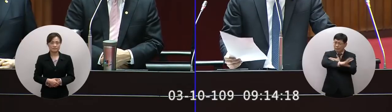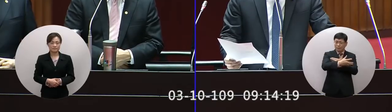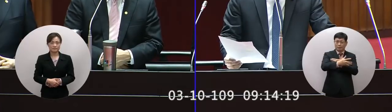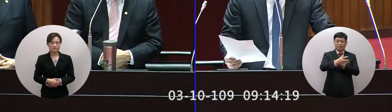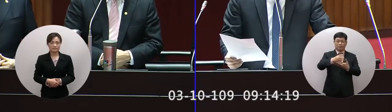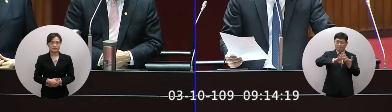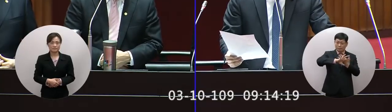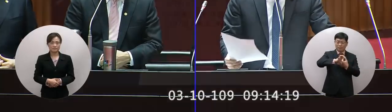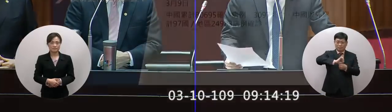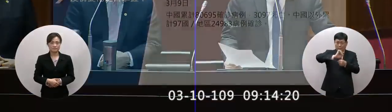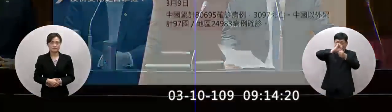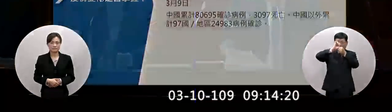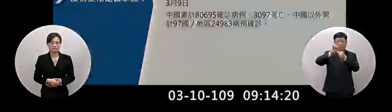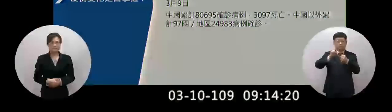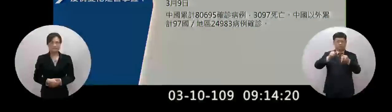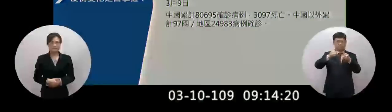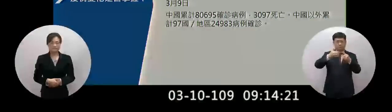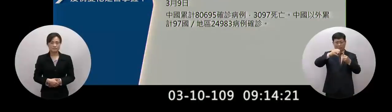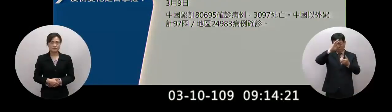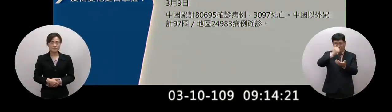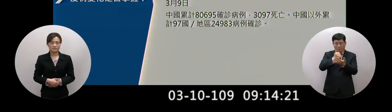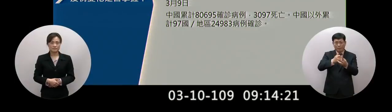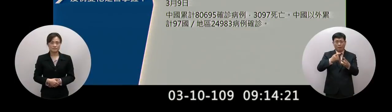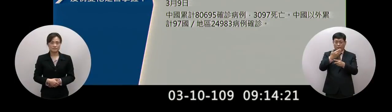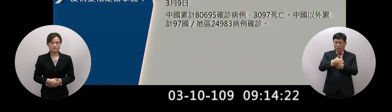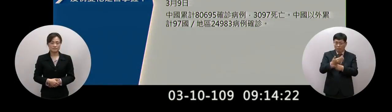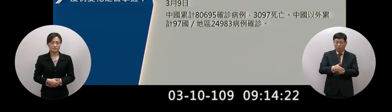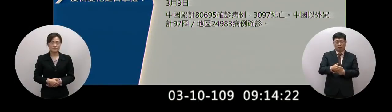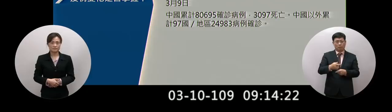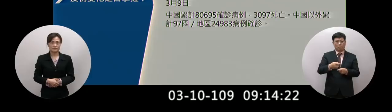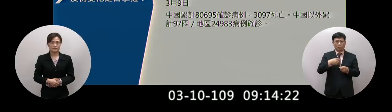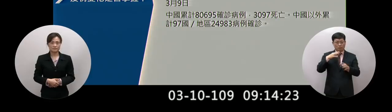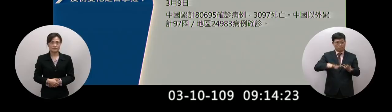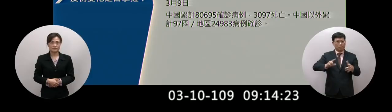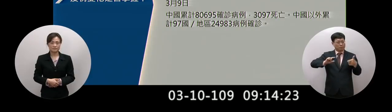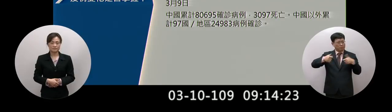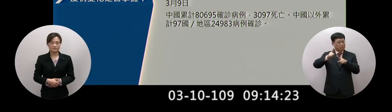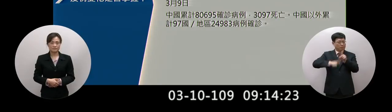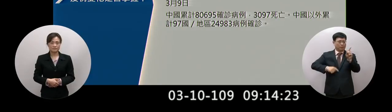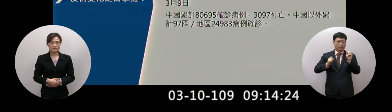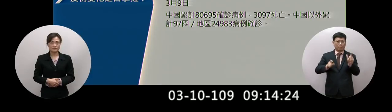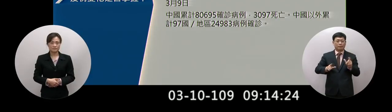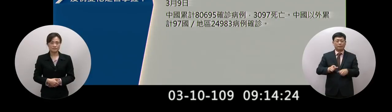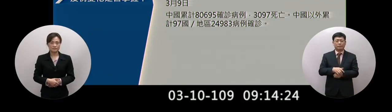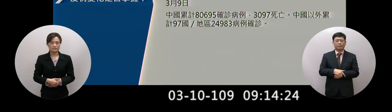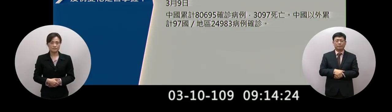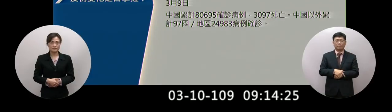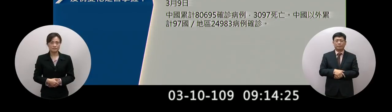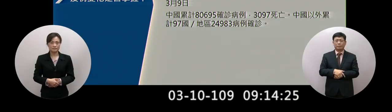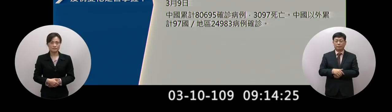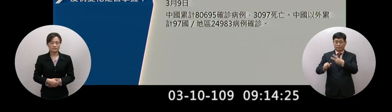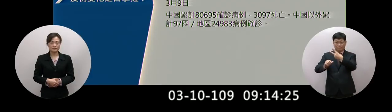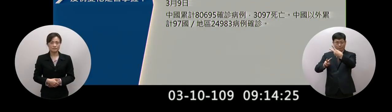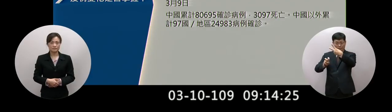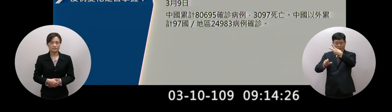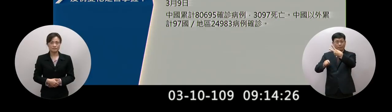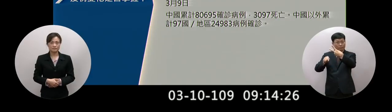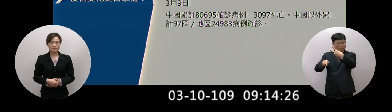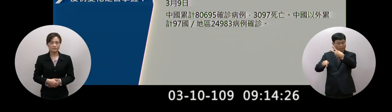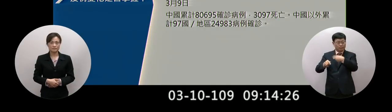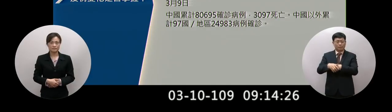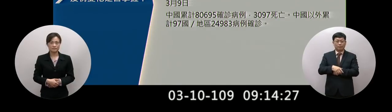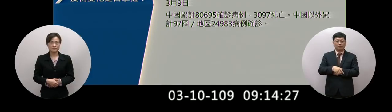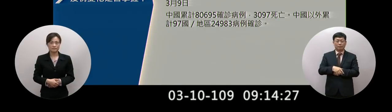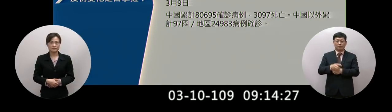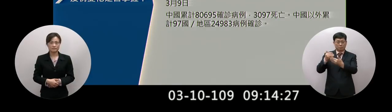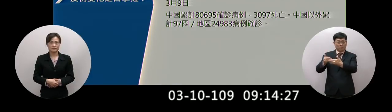累积的案例，还有确诊死亡，跟今天大幅不同。在2月25号那时